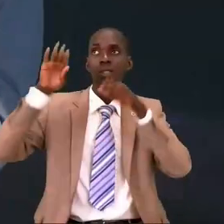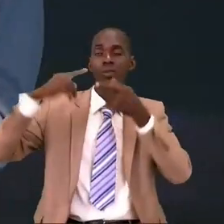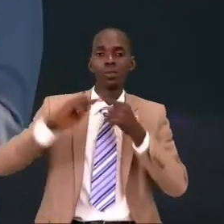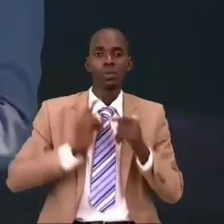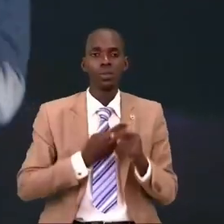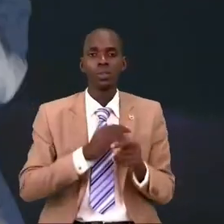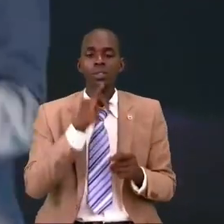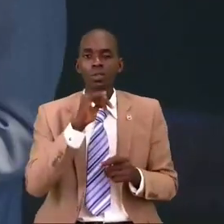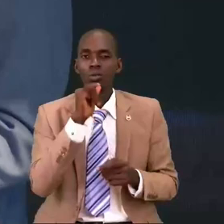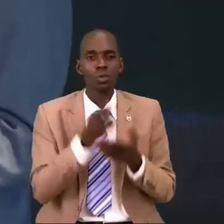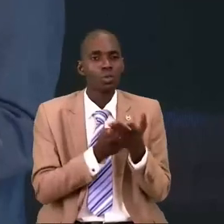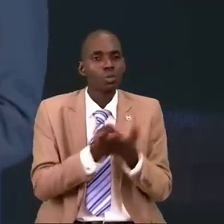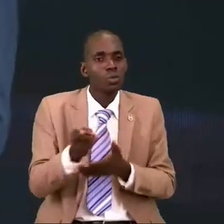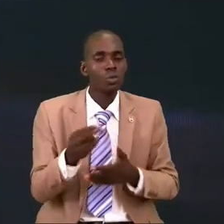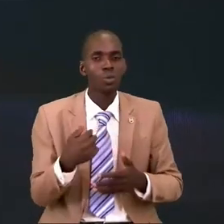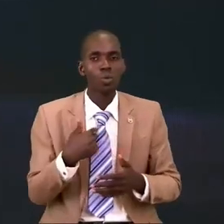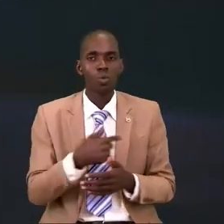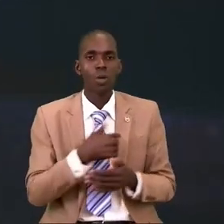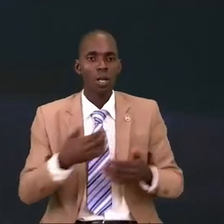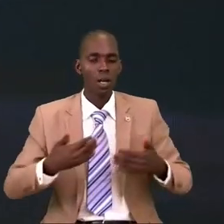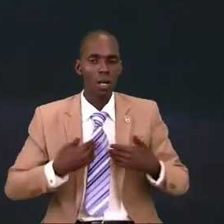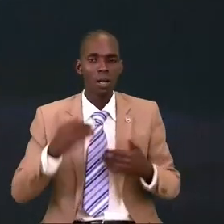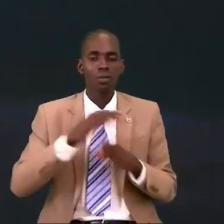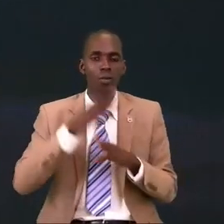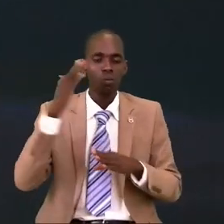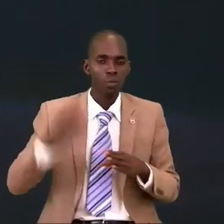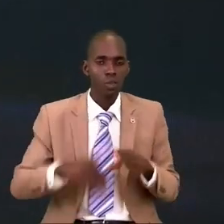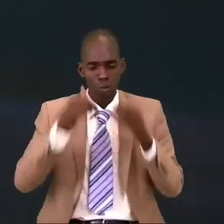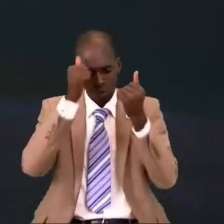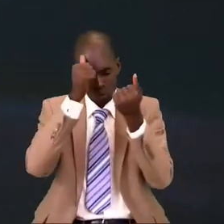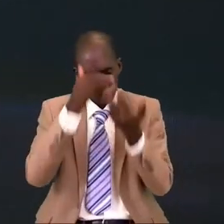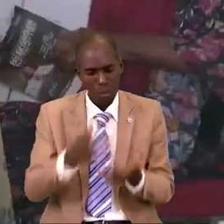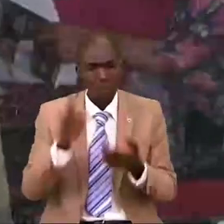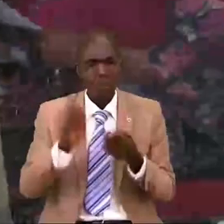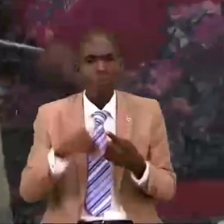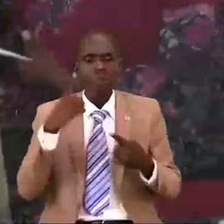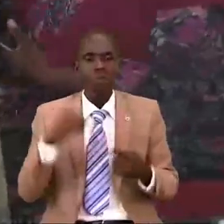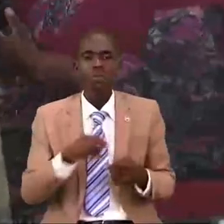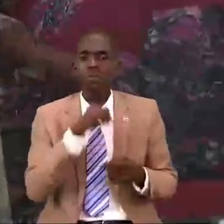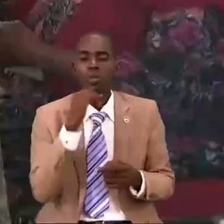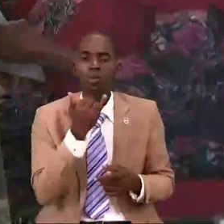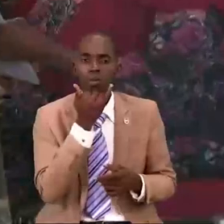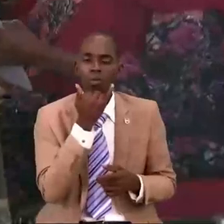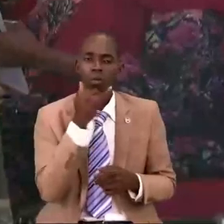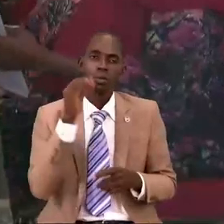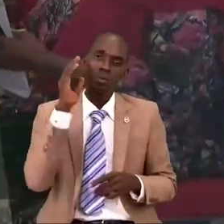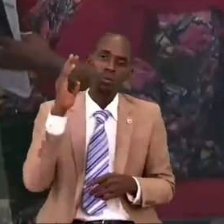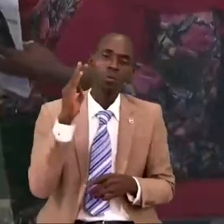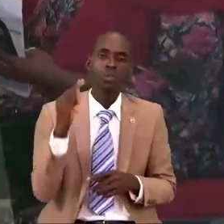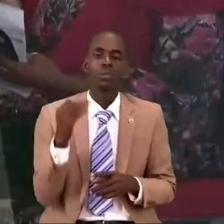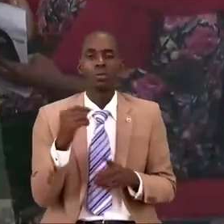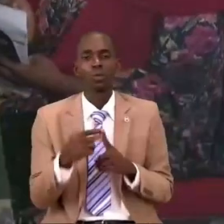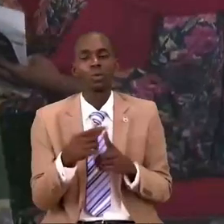au message infaillible venant du Seigneur. Voyons Josué chapitre 1. Nous lisons le verset 8. Il